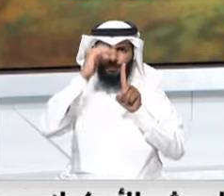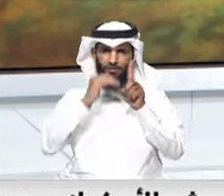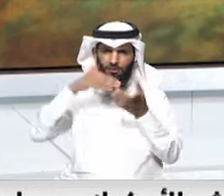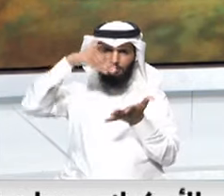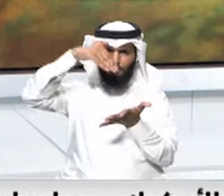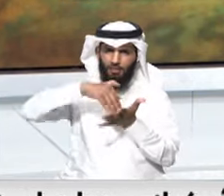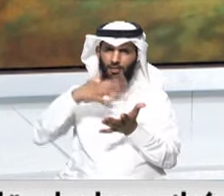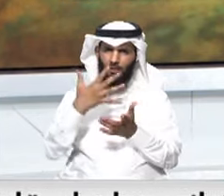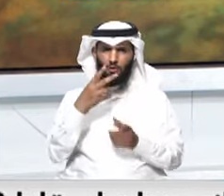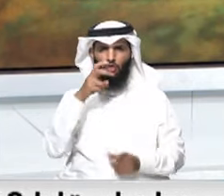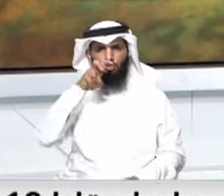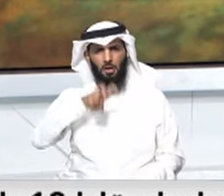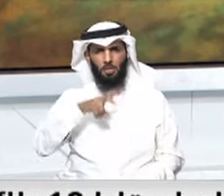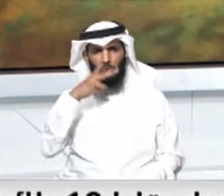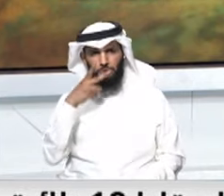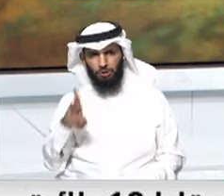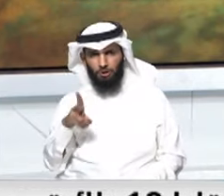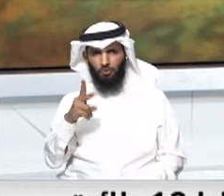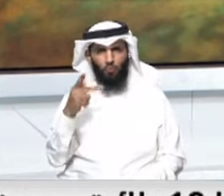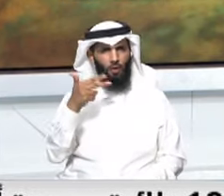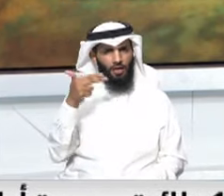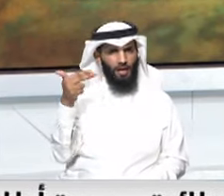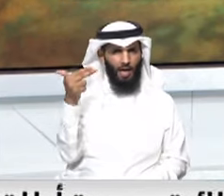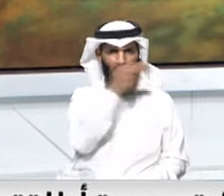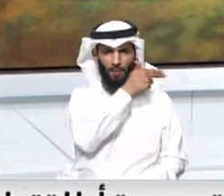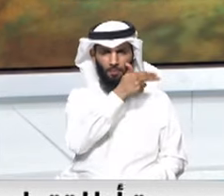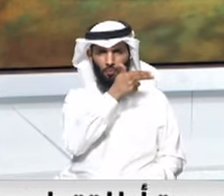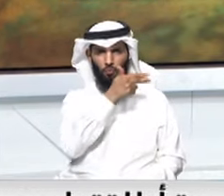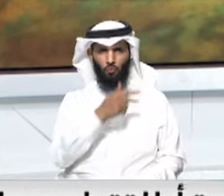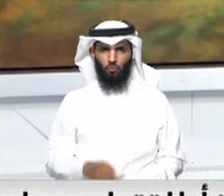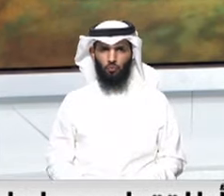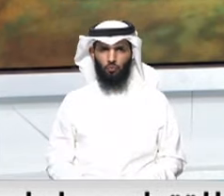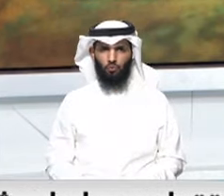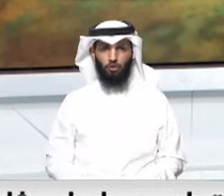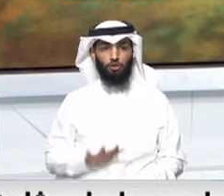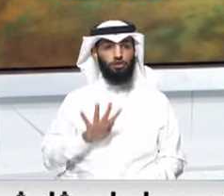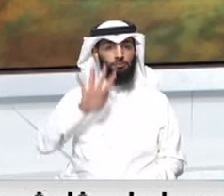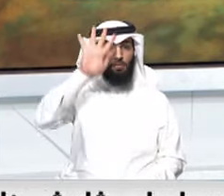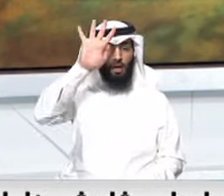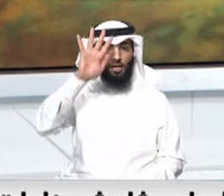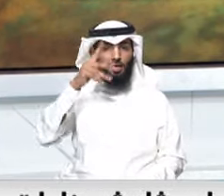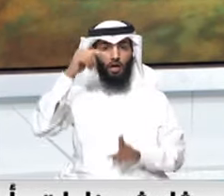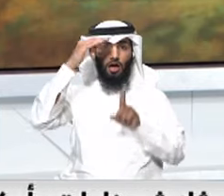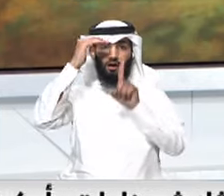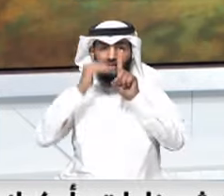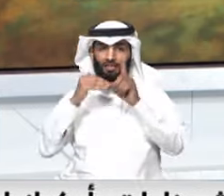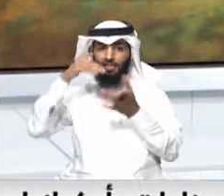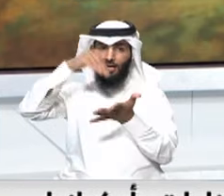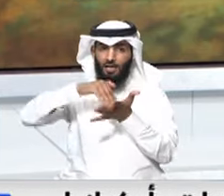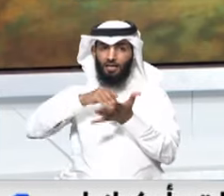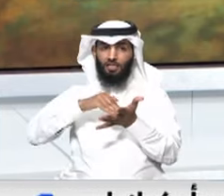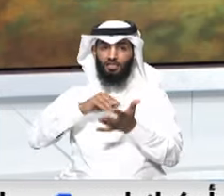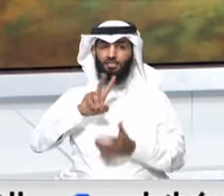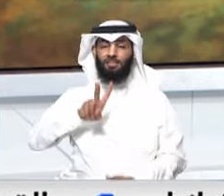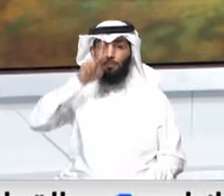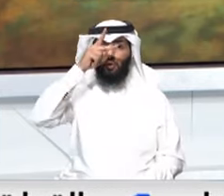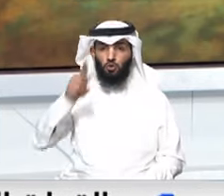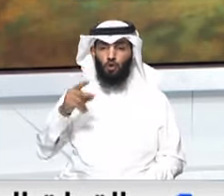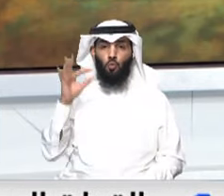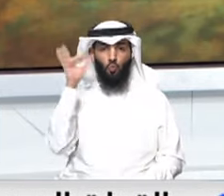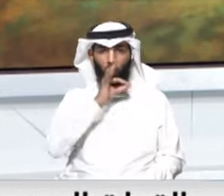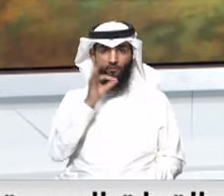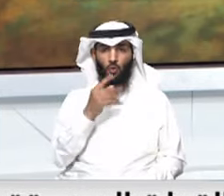بين 28 درجة مئوية في منطقتي الشقاية والسالمي، شمال بلاد في مزارع العبدلي 27 درجة مئوية، جنوبا في مزارع